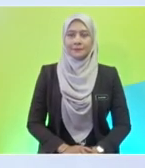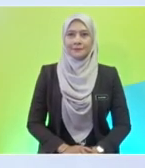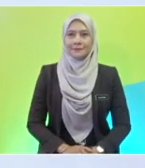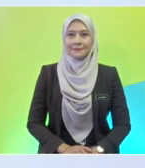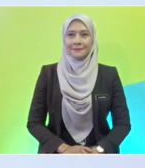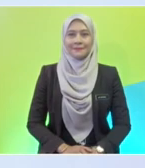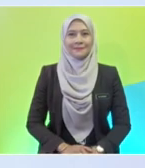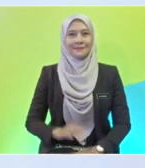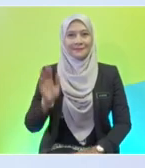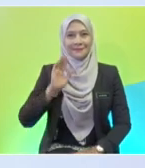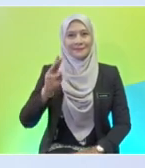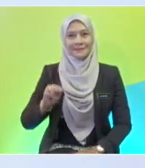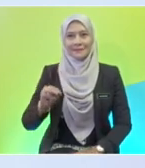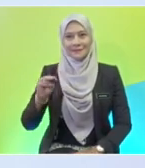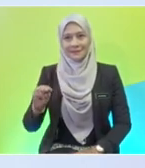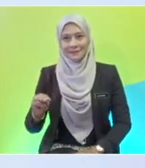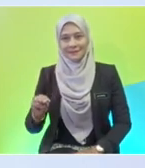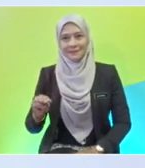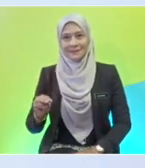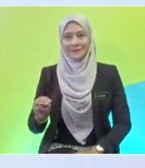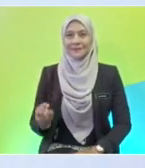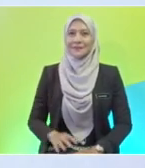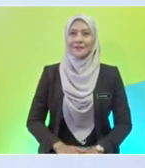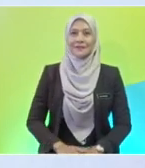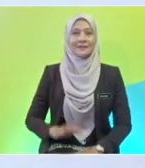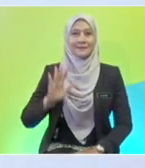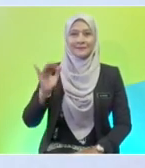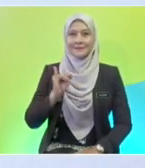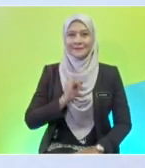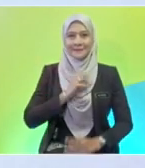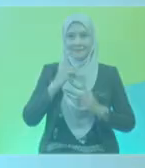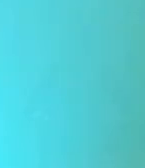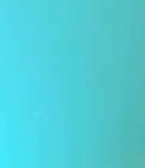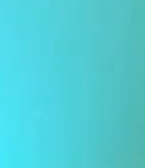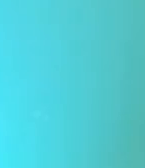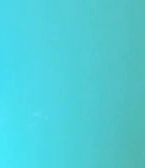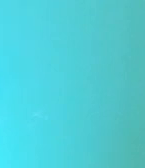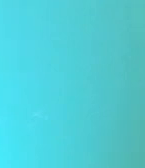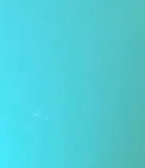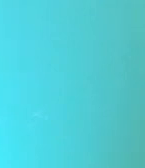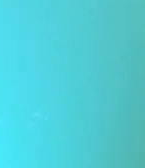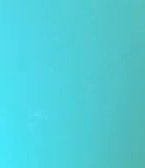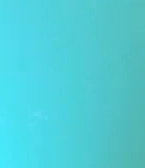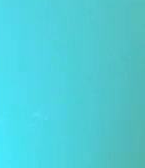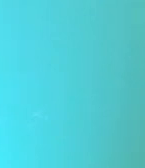semua hari ini kita akan ditemani oleh seorang juru pasti secara info Aida Hafiza